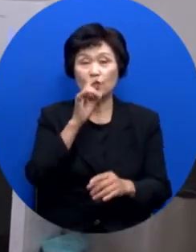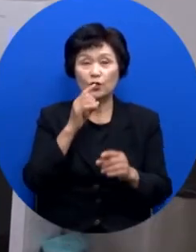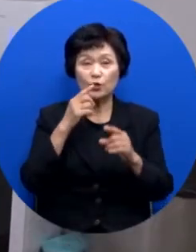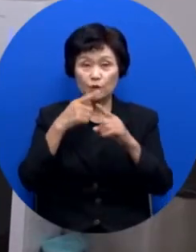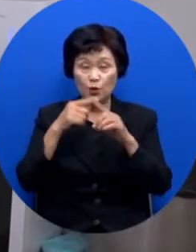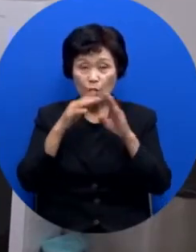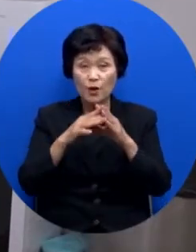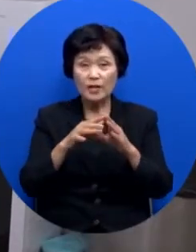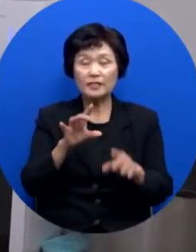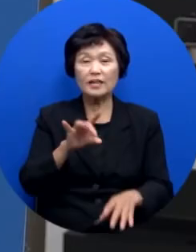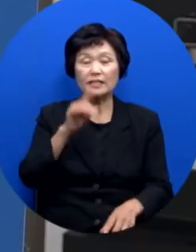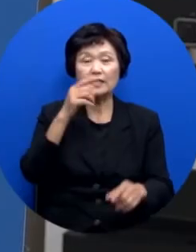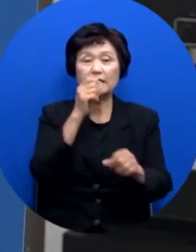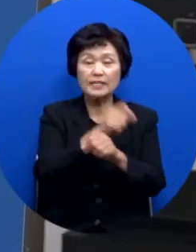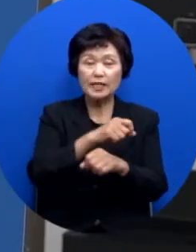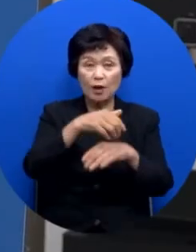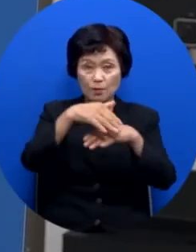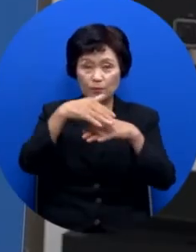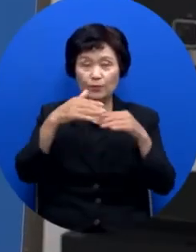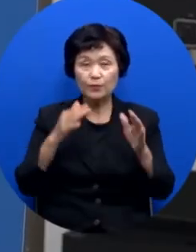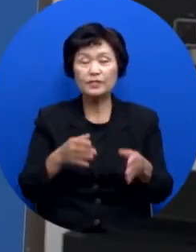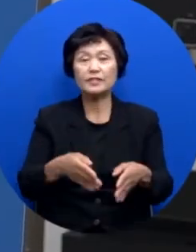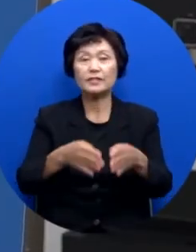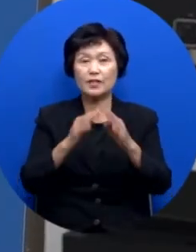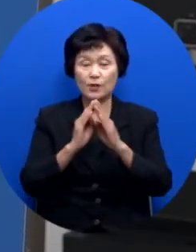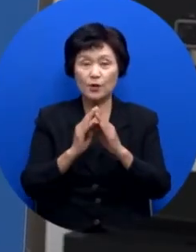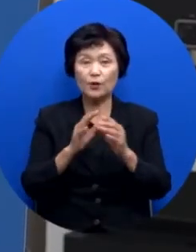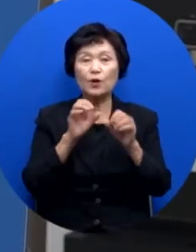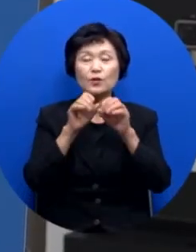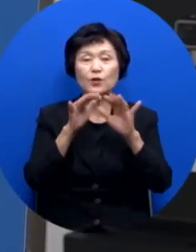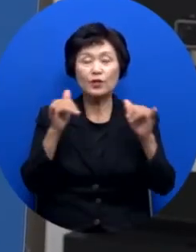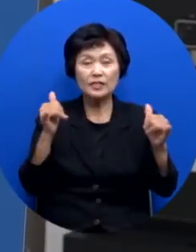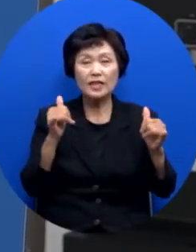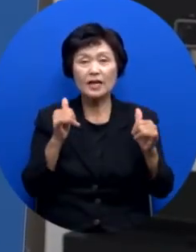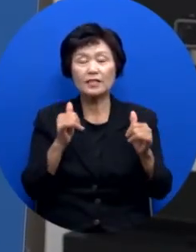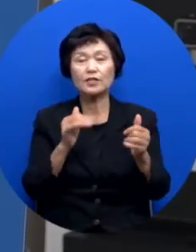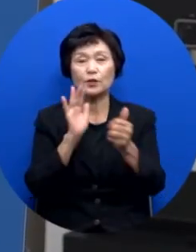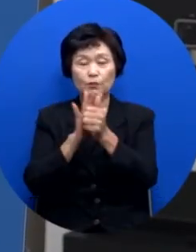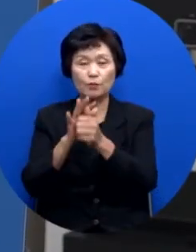사무실을 개소하고 전 세계 한인 선교사들을 돕기 위한 사역에 주력할 계획입니다.